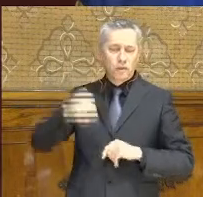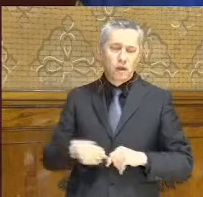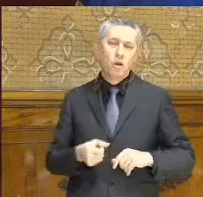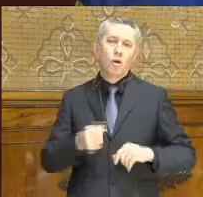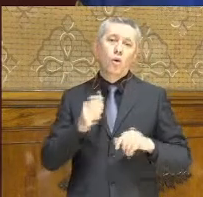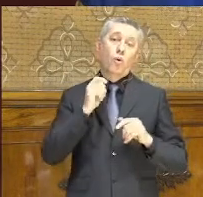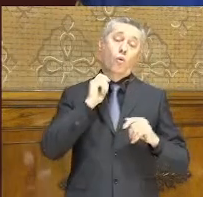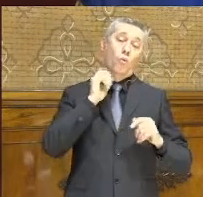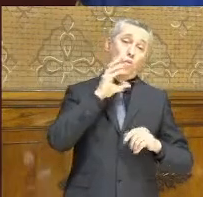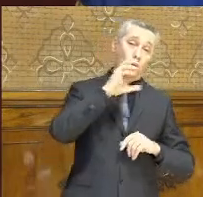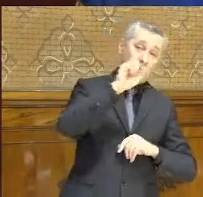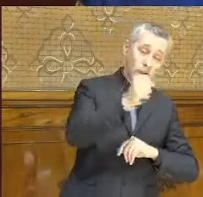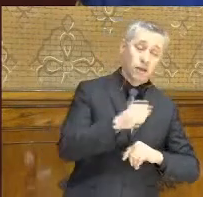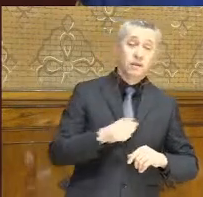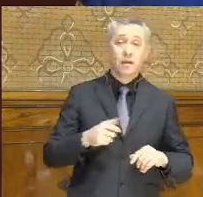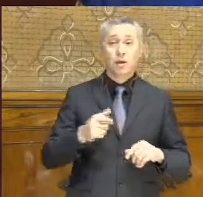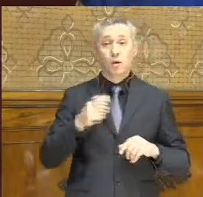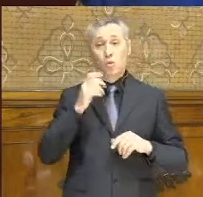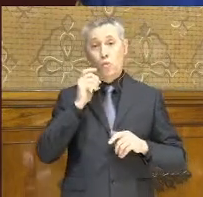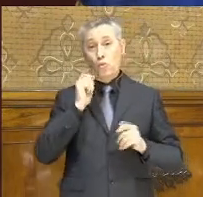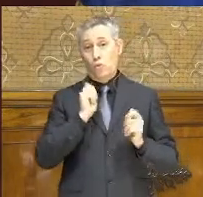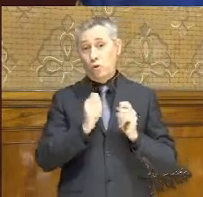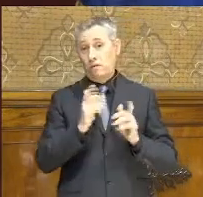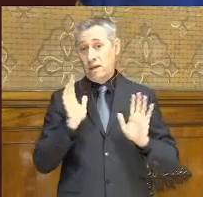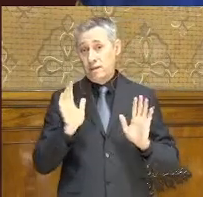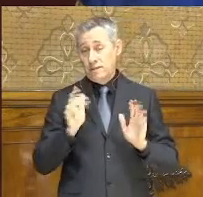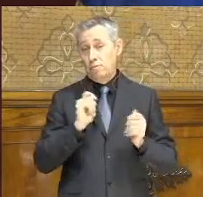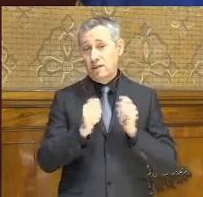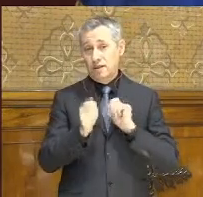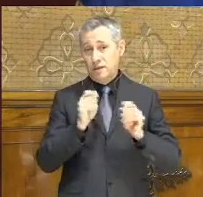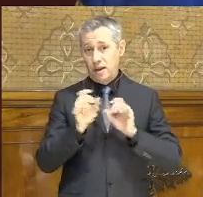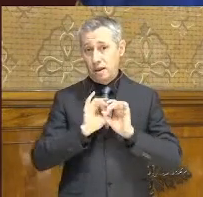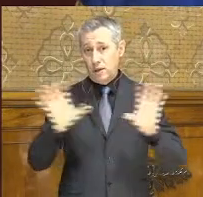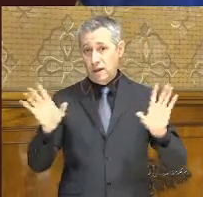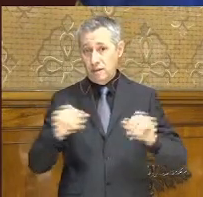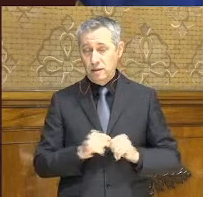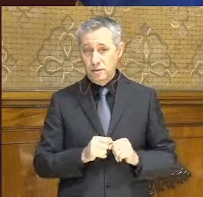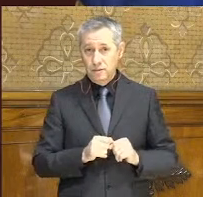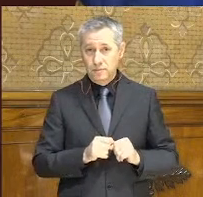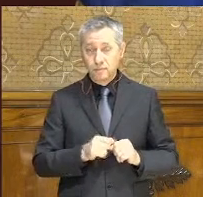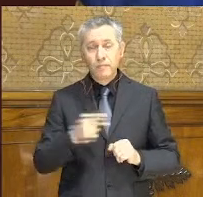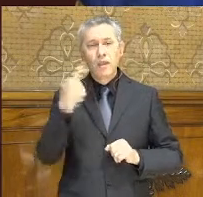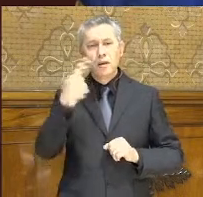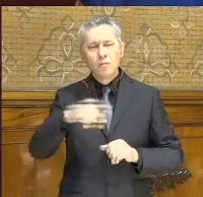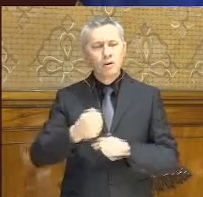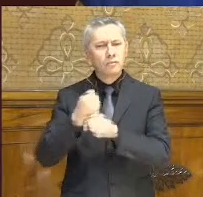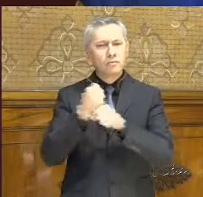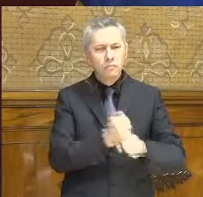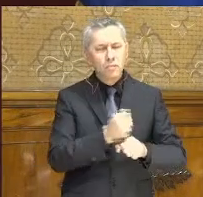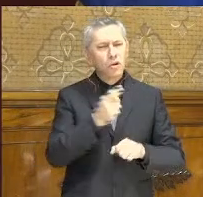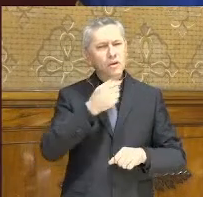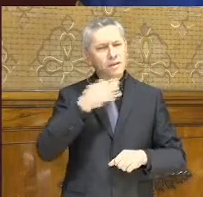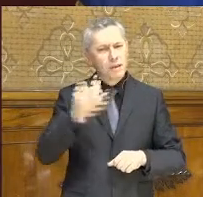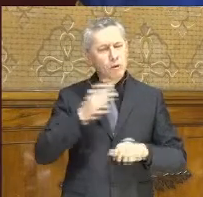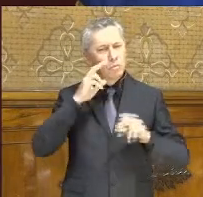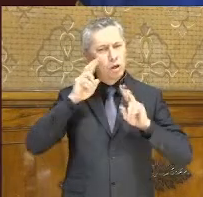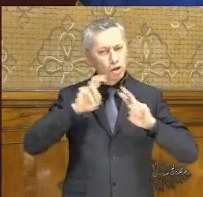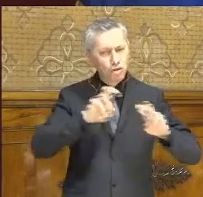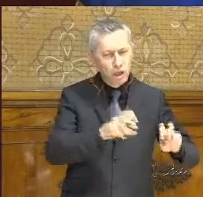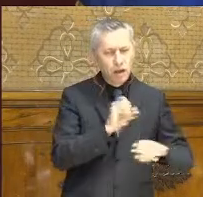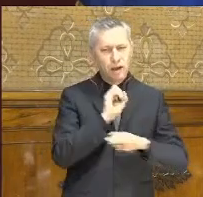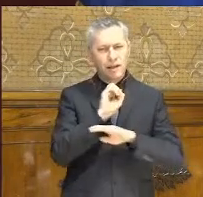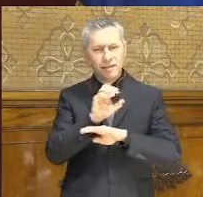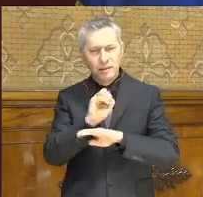universo universis patavina libertas. E per rievocare questa pietra miliare che da sempre connota le nostre ricerche, la nostra didattica, il